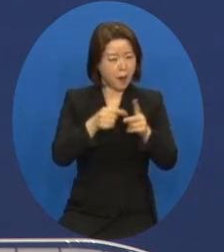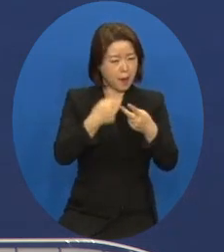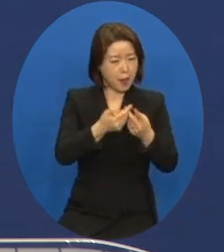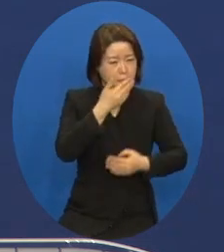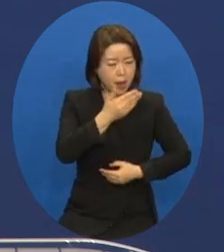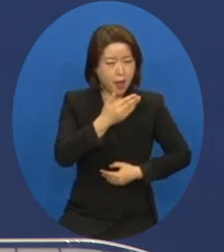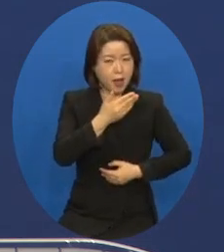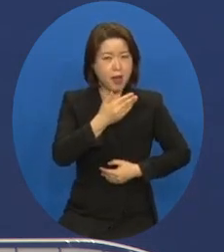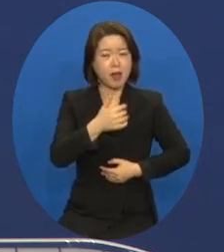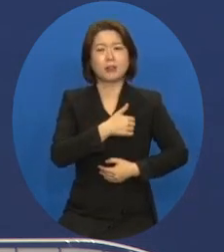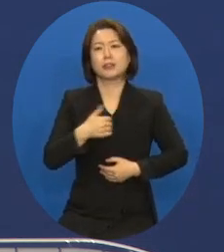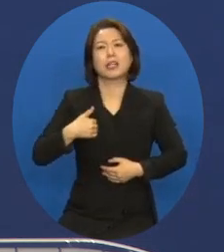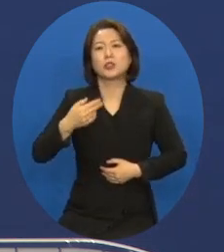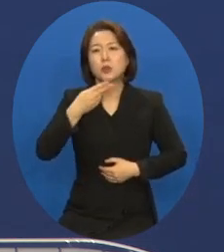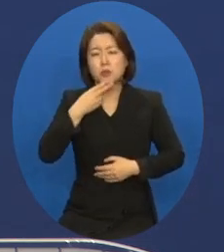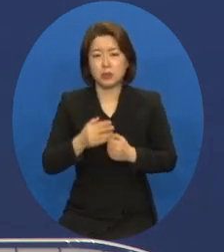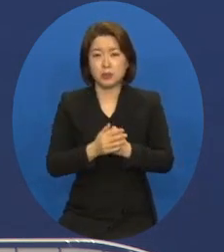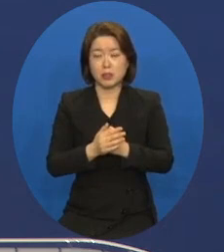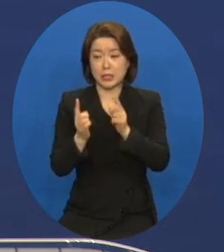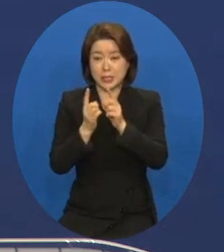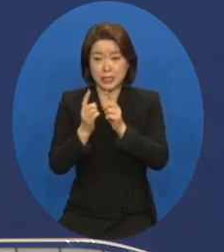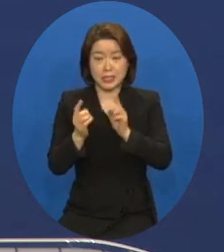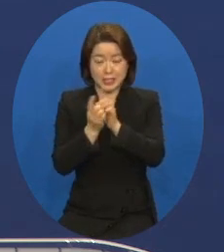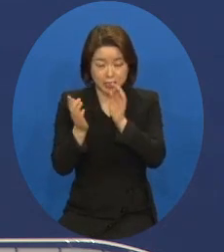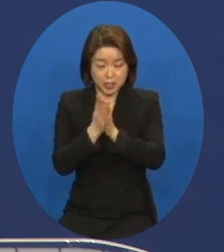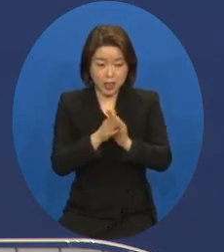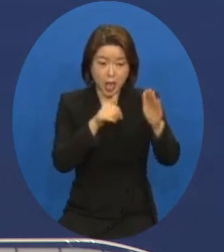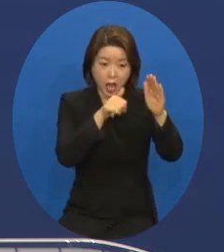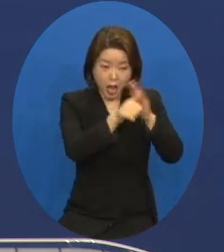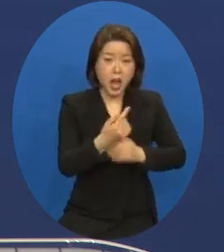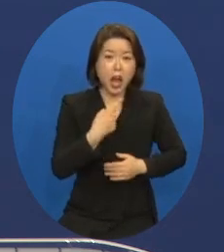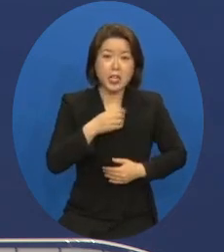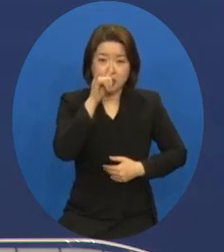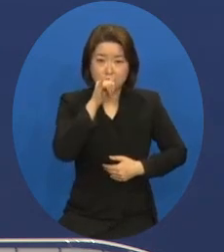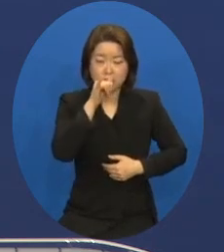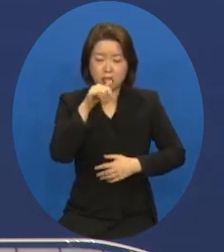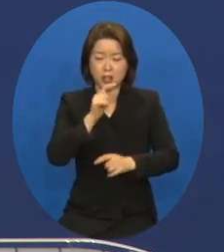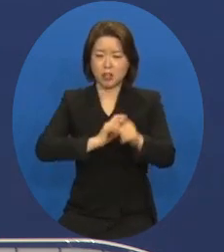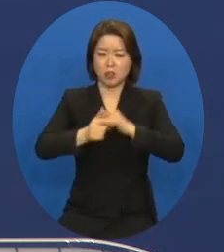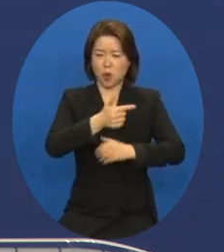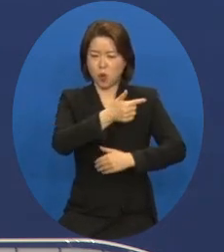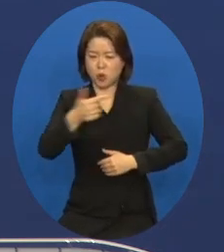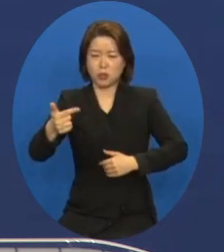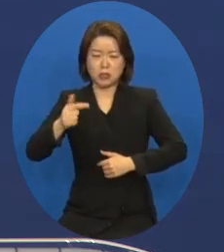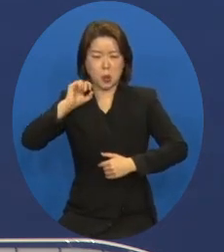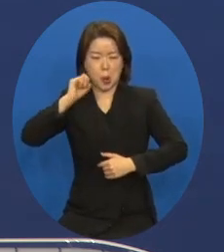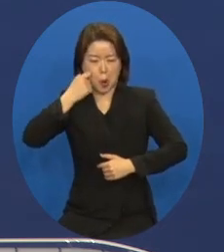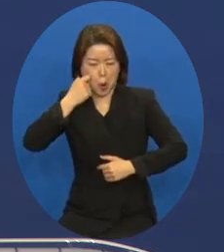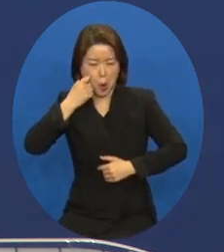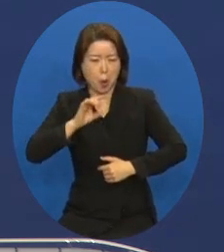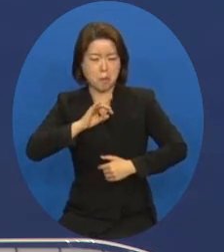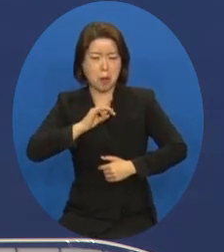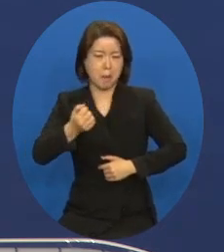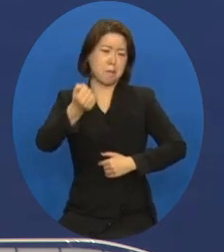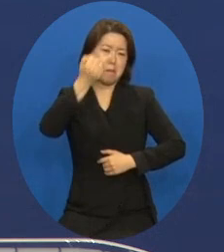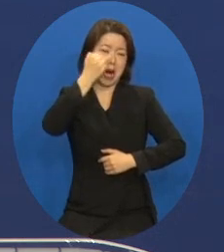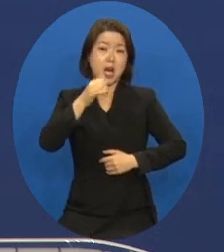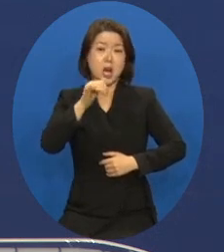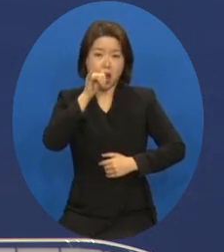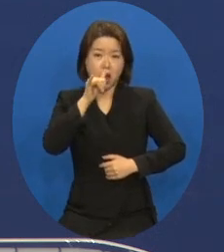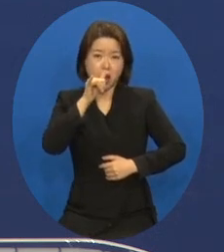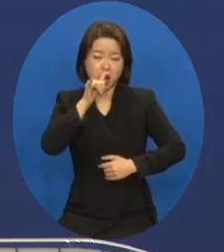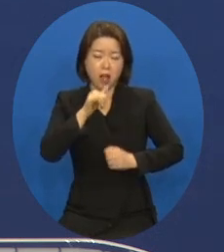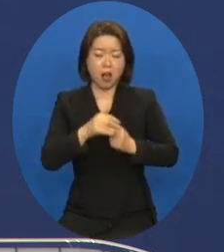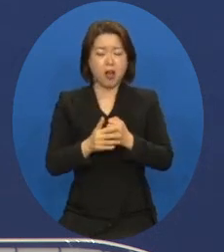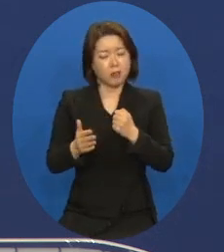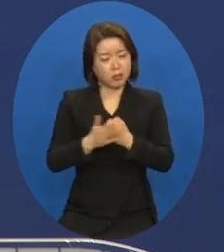실제로 찾아 가기도 했었는데 오히려 더 큰 어려움만 겪었던 거죠 자 편지를